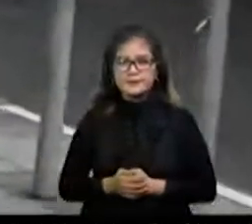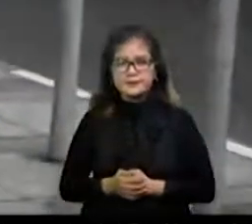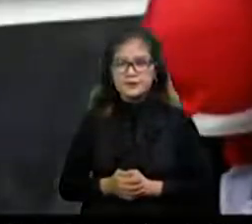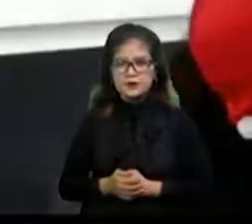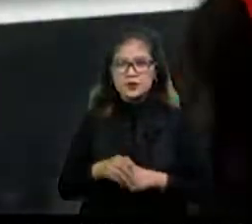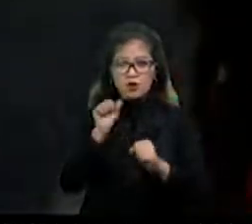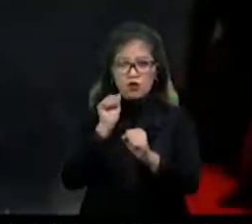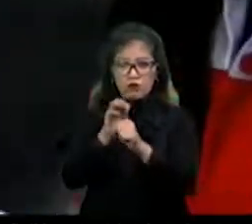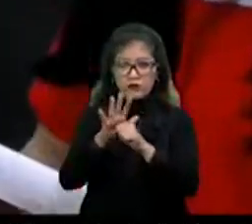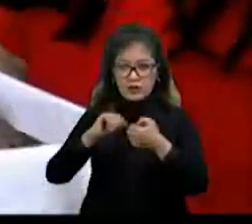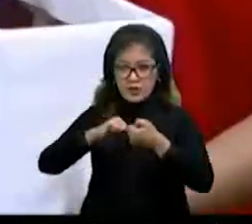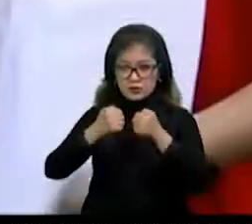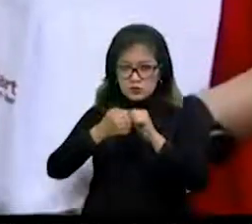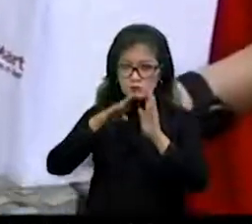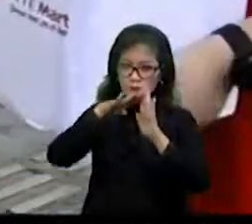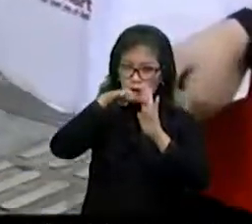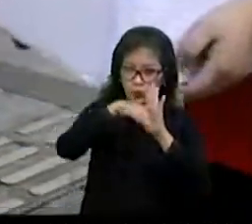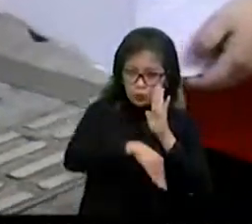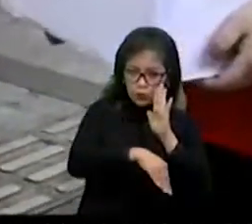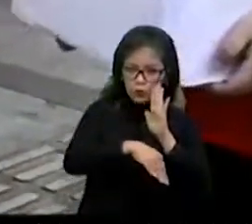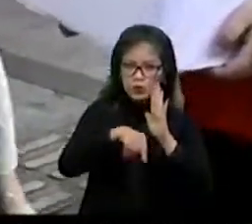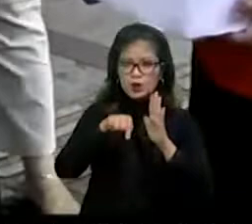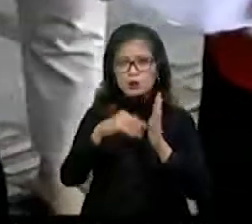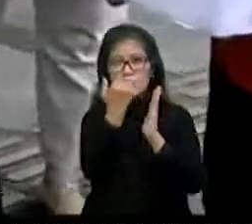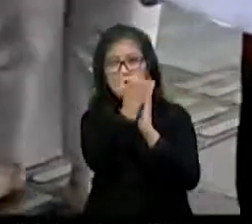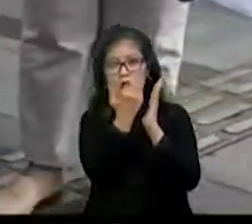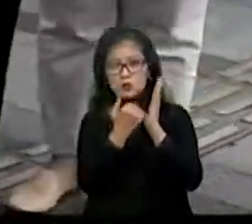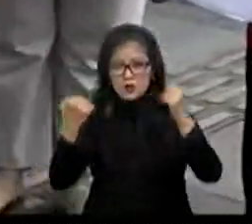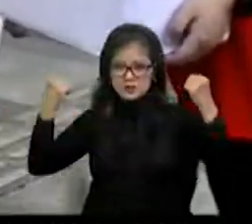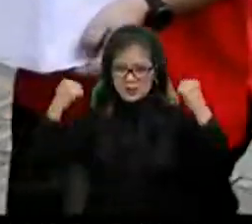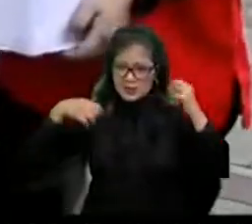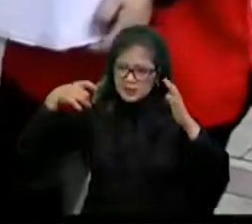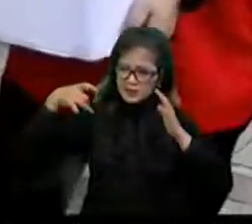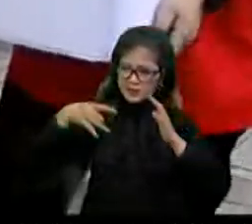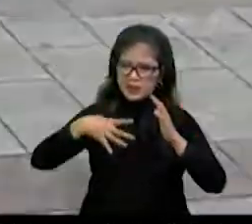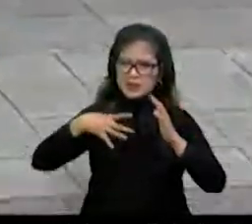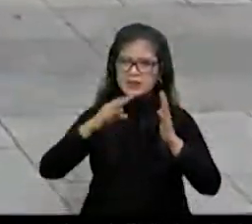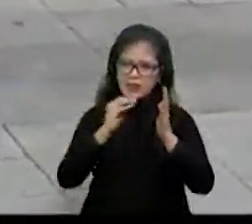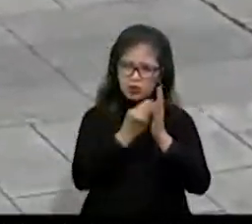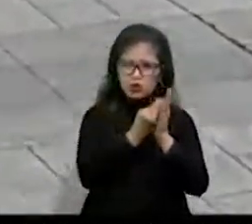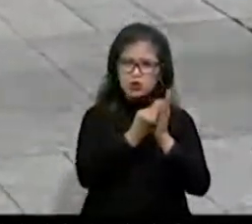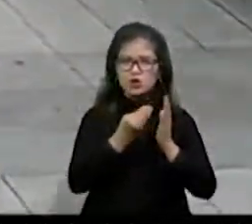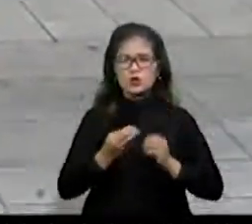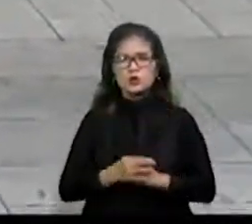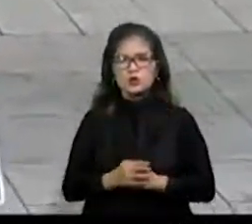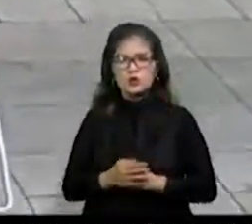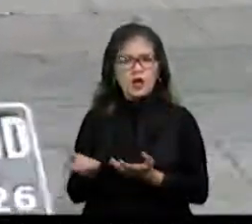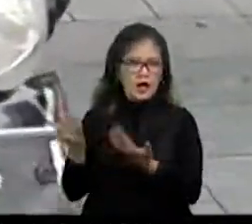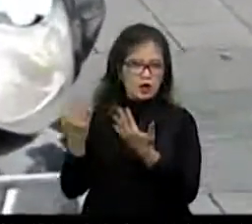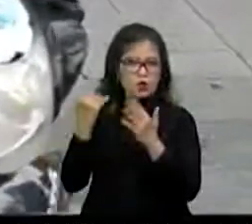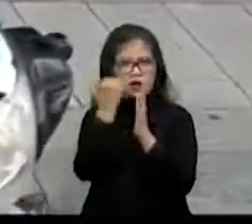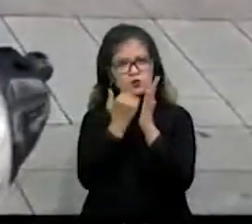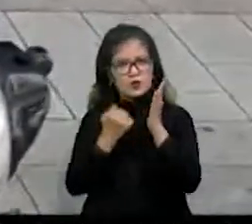di Indonesia terus melandai, namun penerapan protokol kesehatan harus tetap dijalankan. Untuk itu, mari kita disiplin